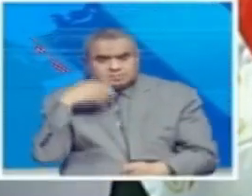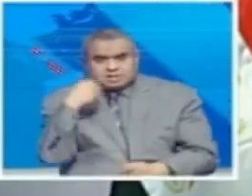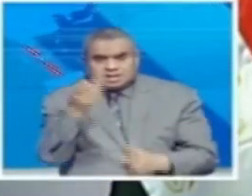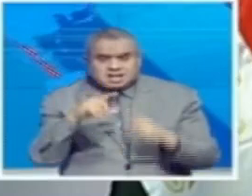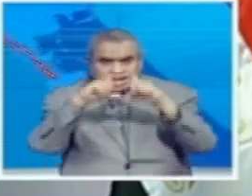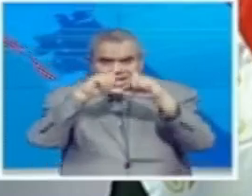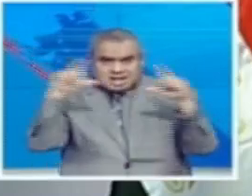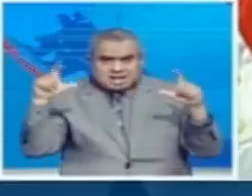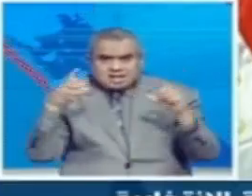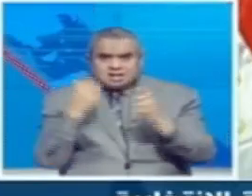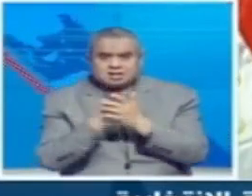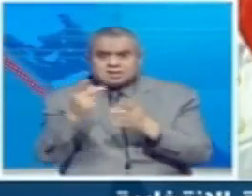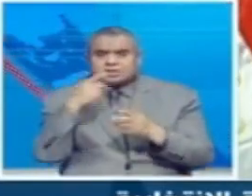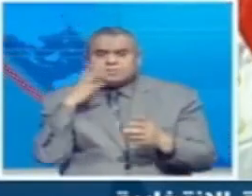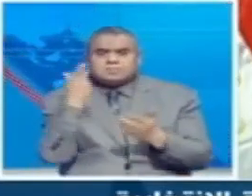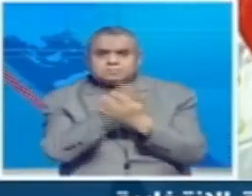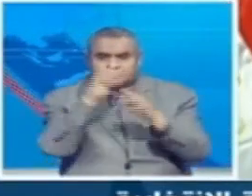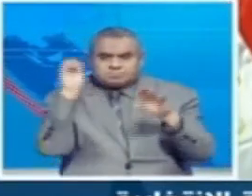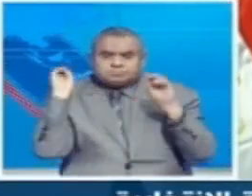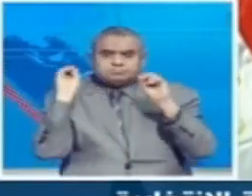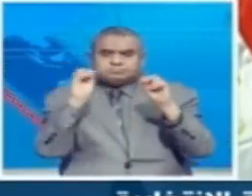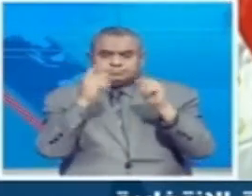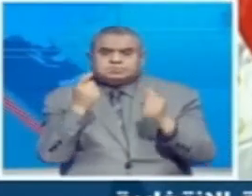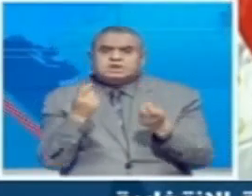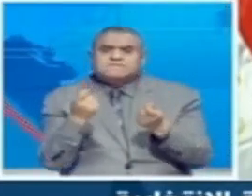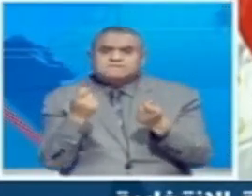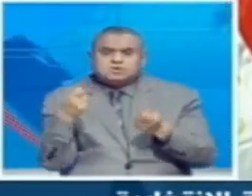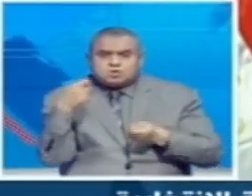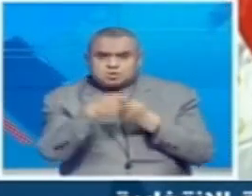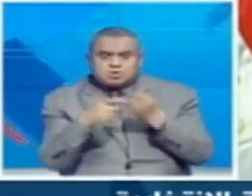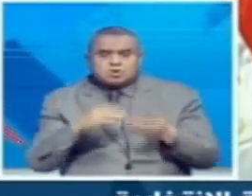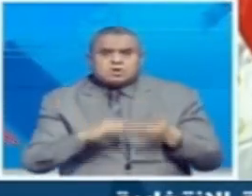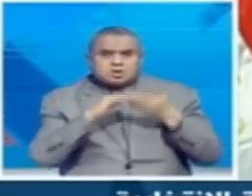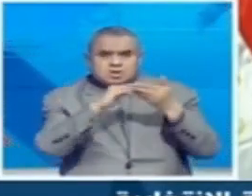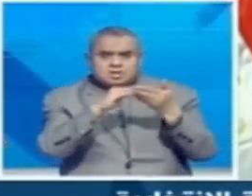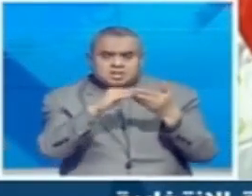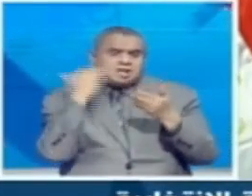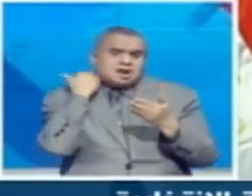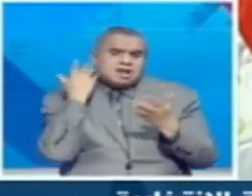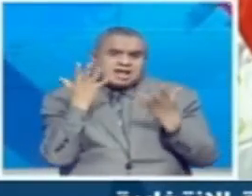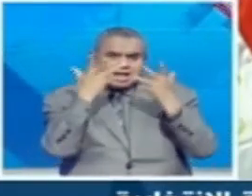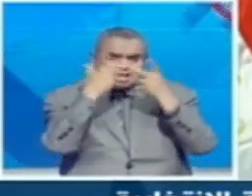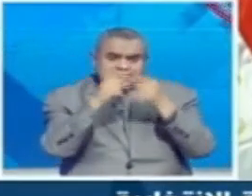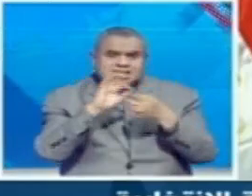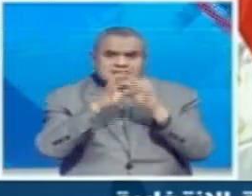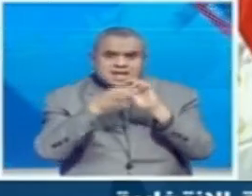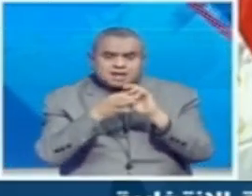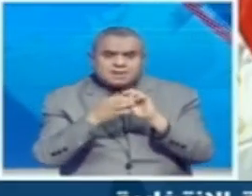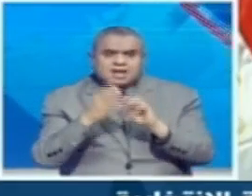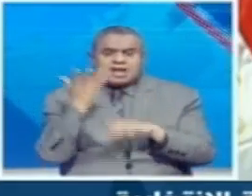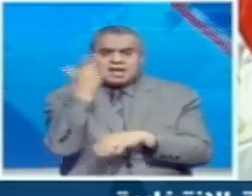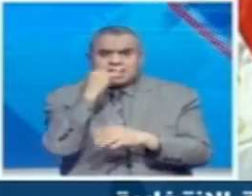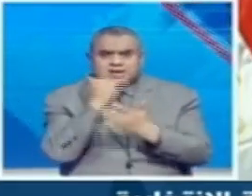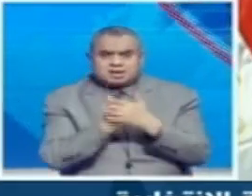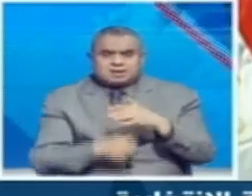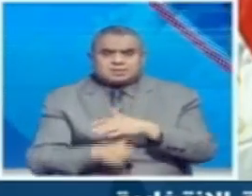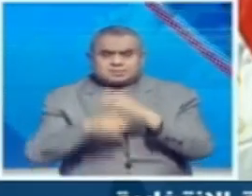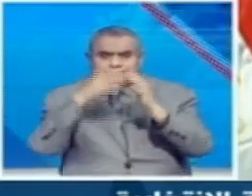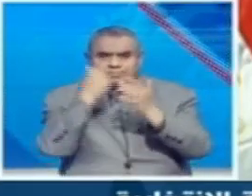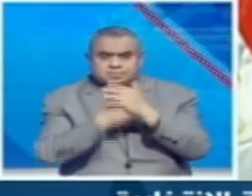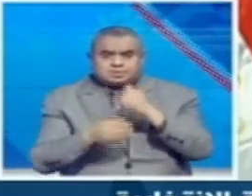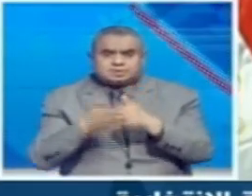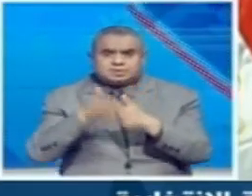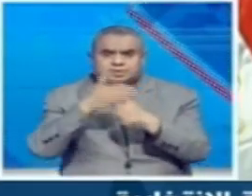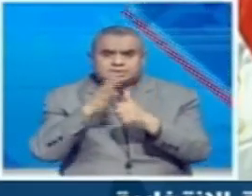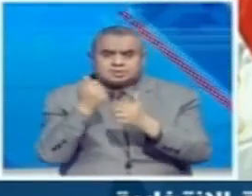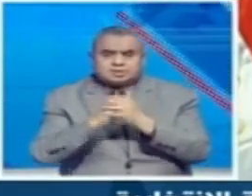للحملة، نحن نطلب منهم التبرع بها إلى حسابات المؤسسات والجمعيات الأهلية وعلى رأسها